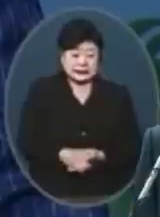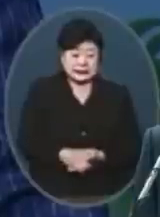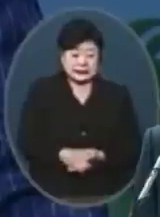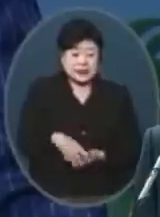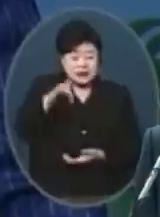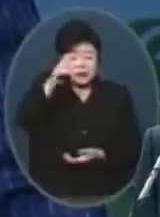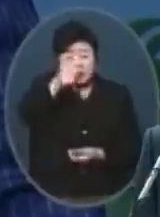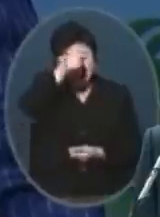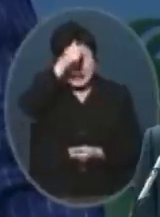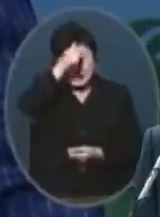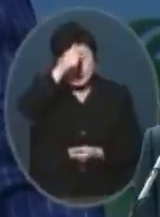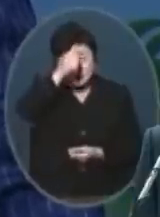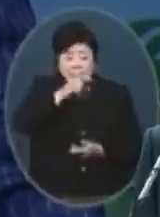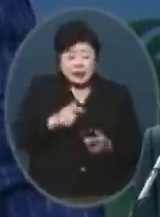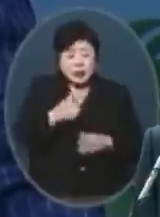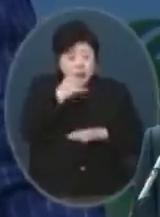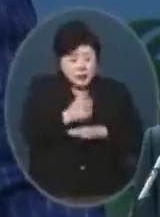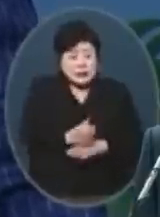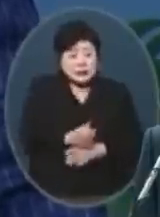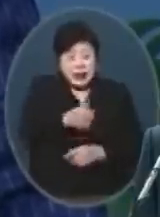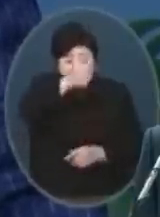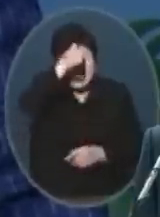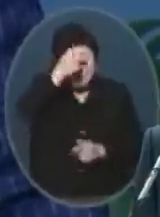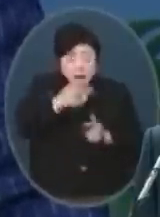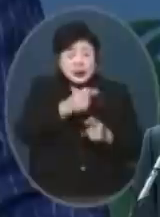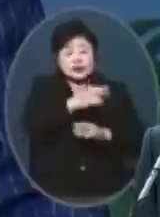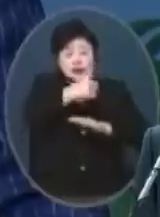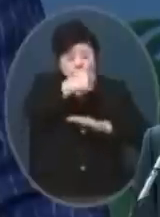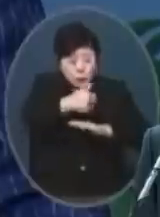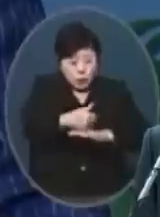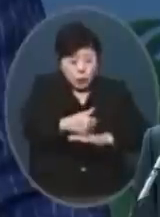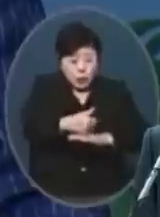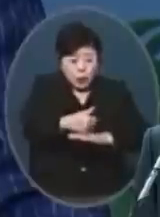처음 아담이 아니고 마지막 아담 예수 그리스도